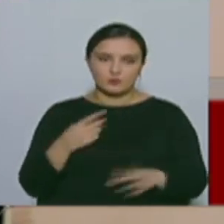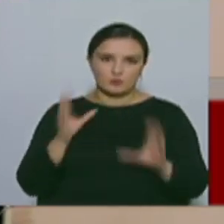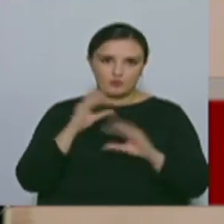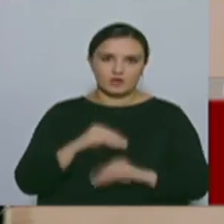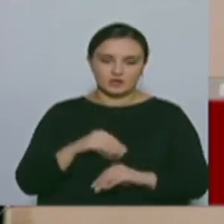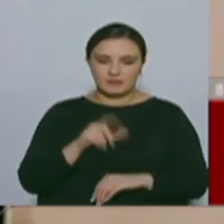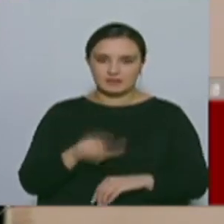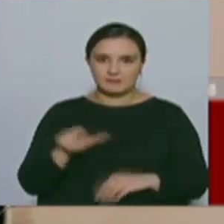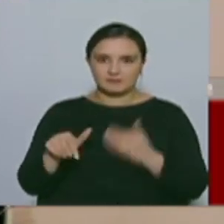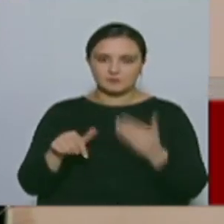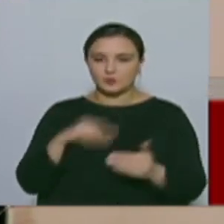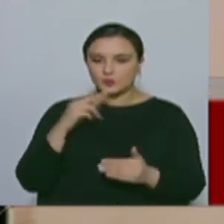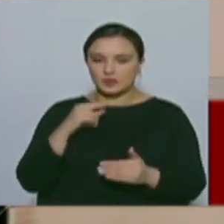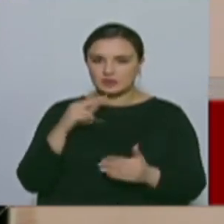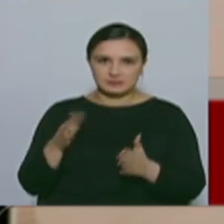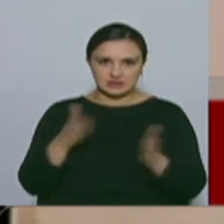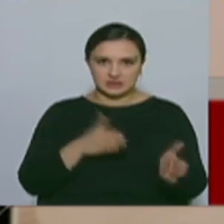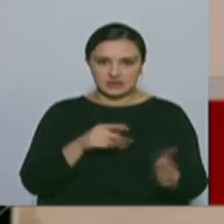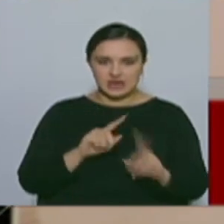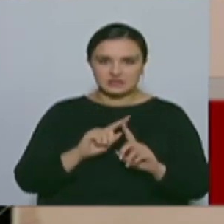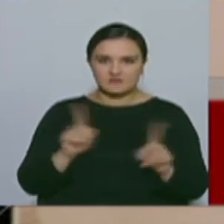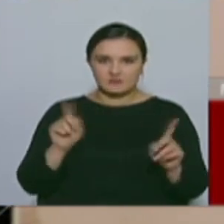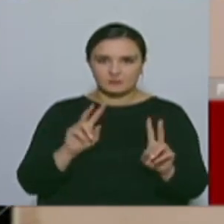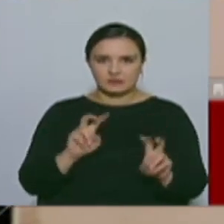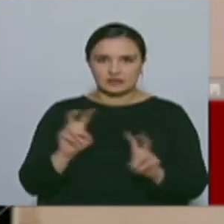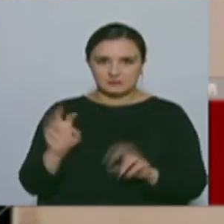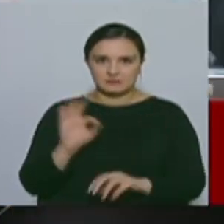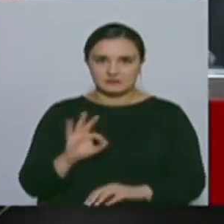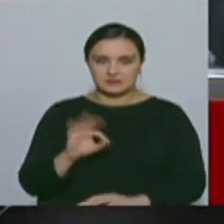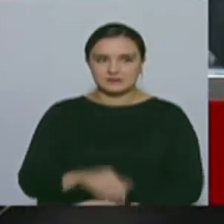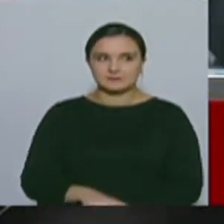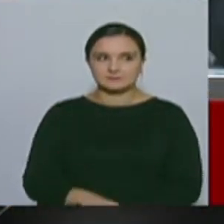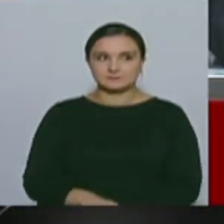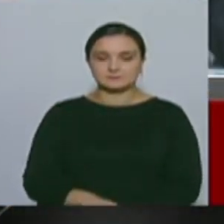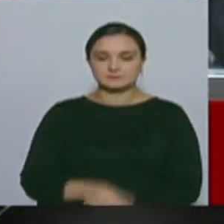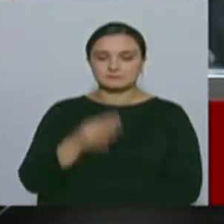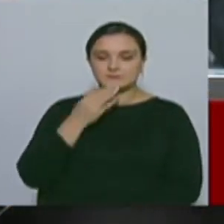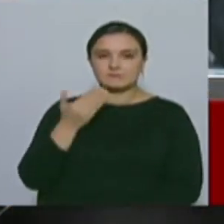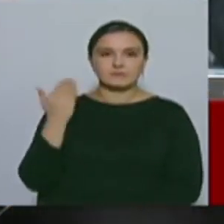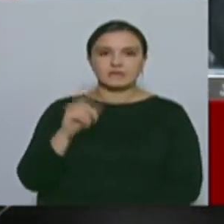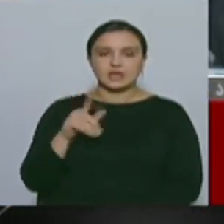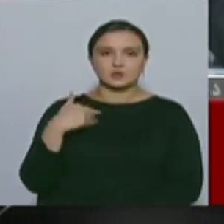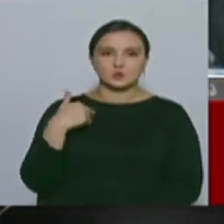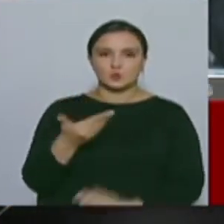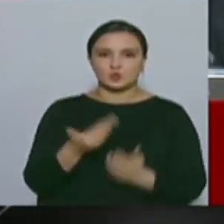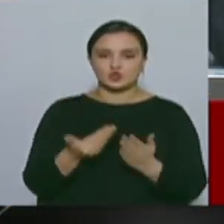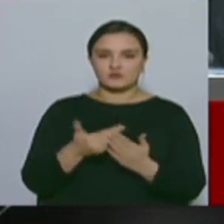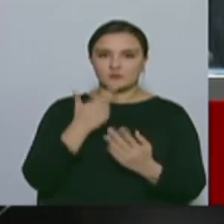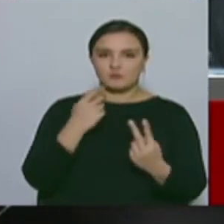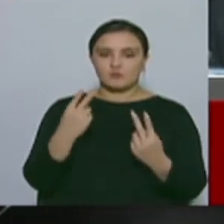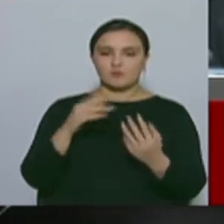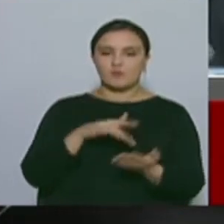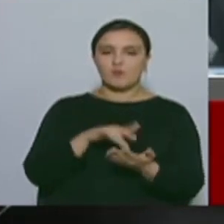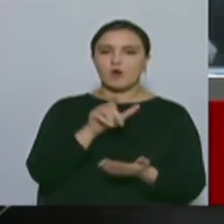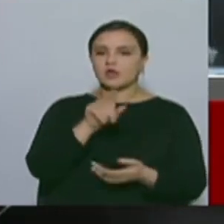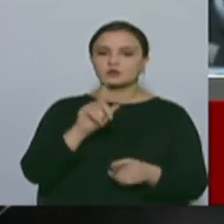მოვახერხებთ ადამიანების ყურადღების გადატანას განსხვავებულ თემებზეც. მანამდე რას ურჩევთ მაყურებელს,